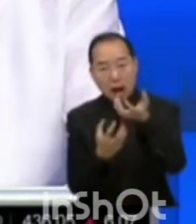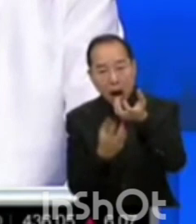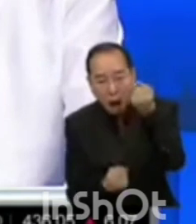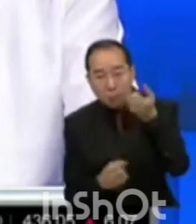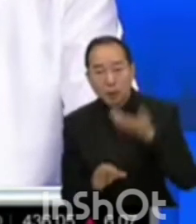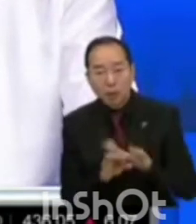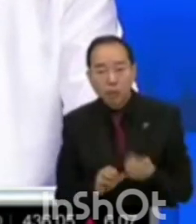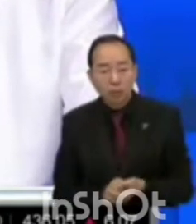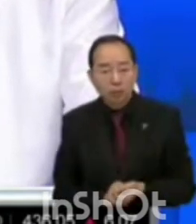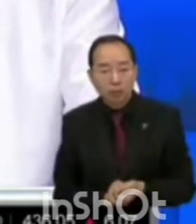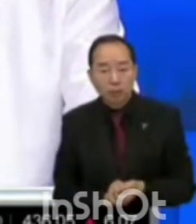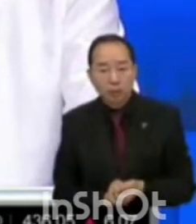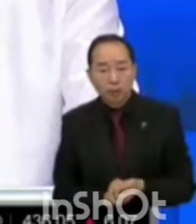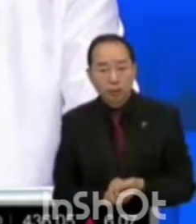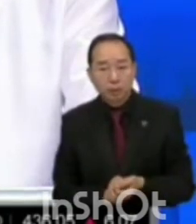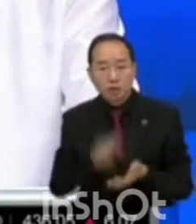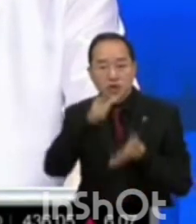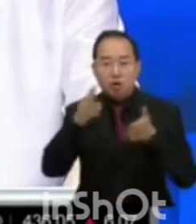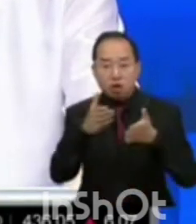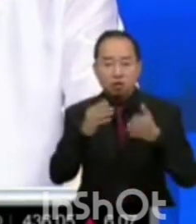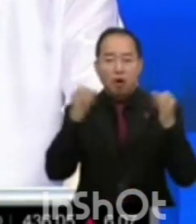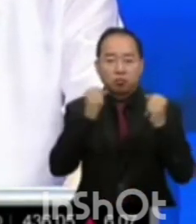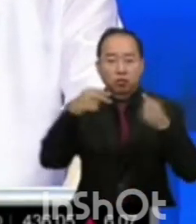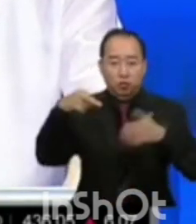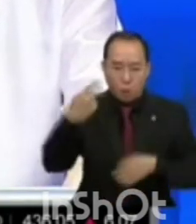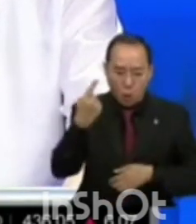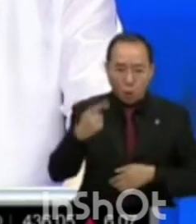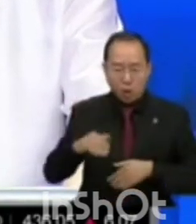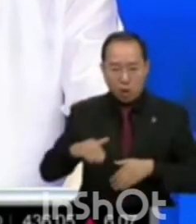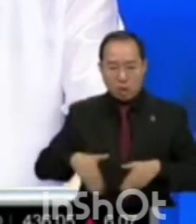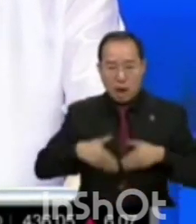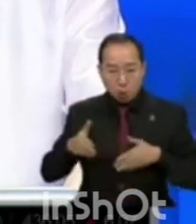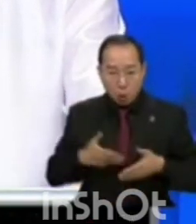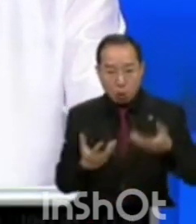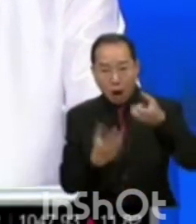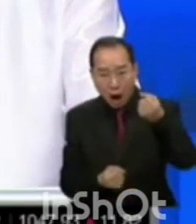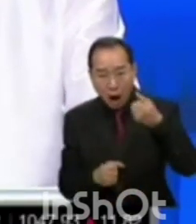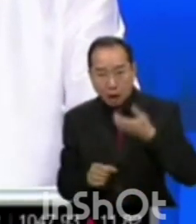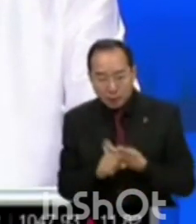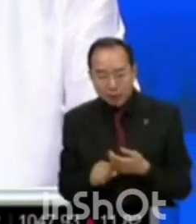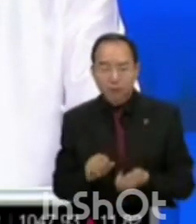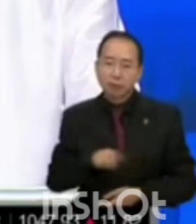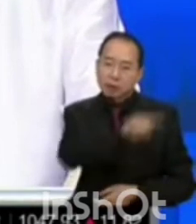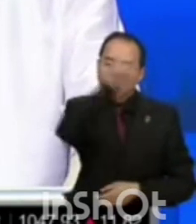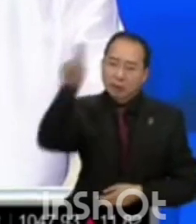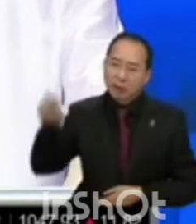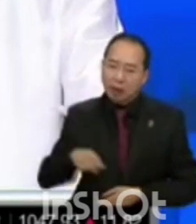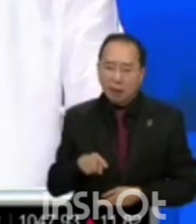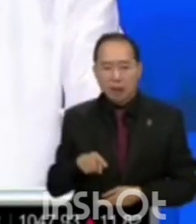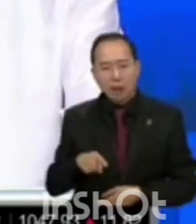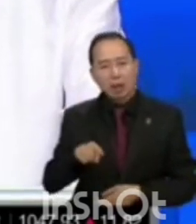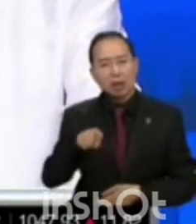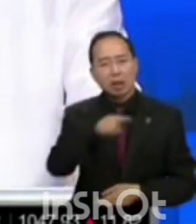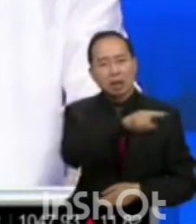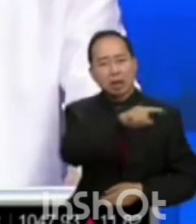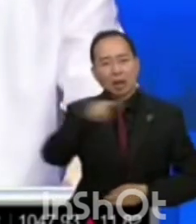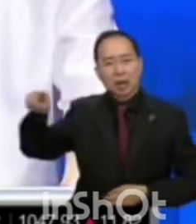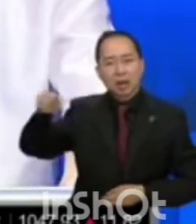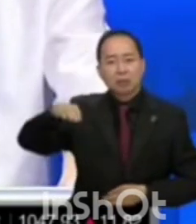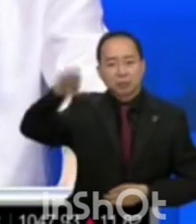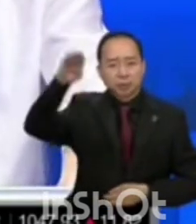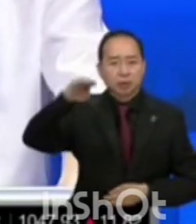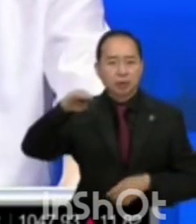해버리면 재정적으로 시군이 3,500억 정도 또 북부 지역 전체 이제 거기가 8,000억